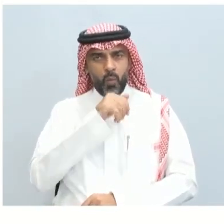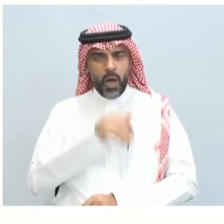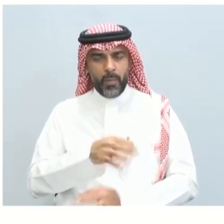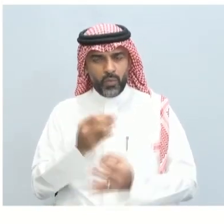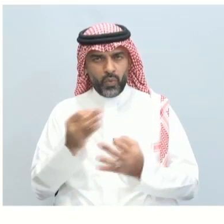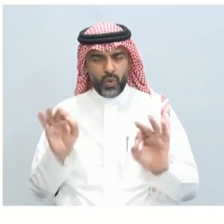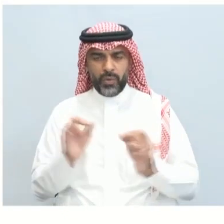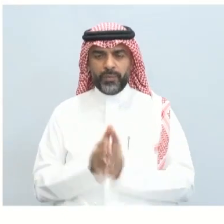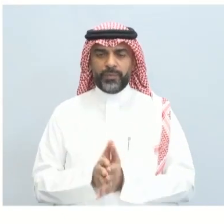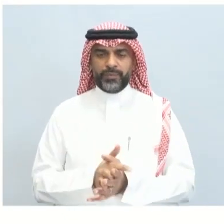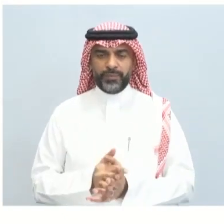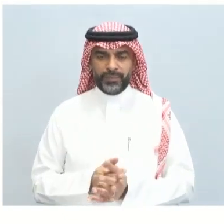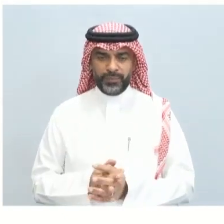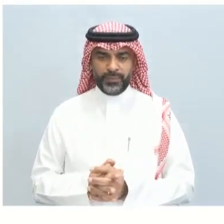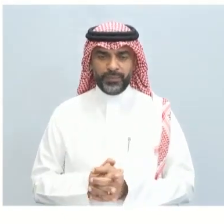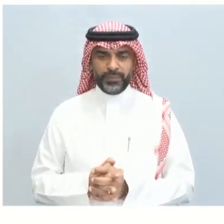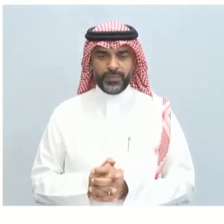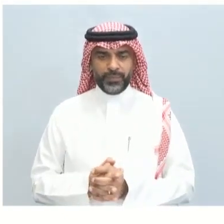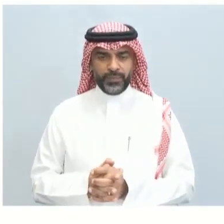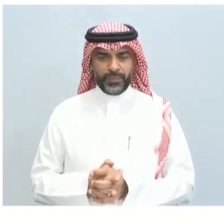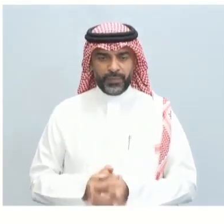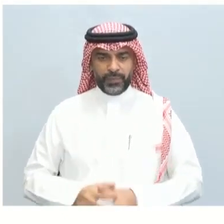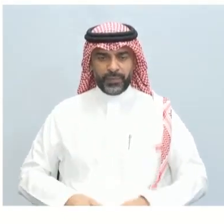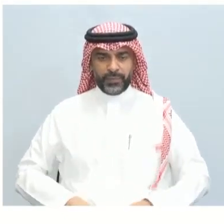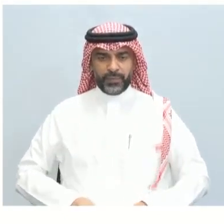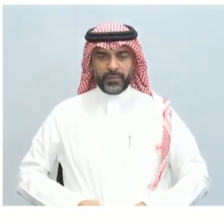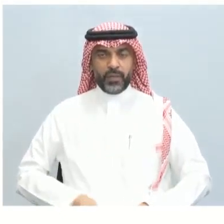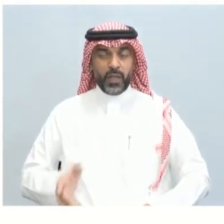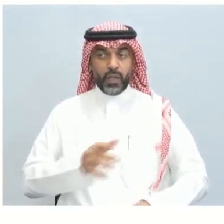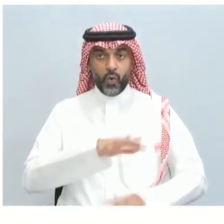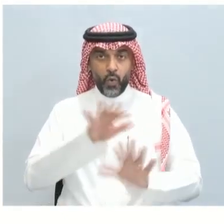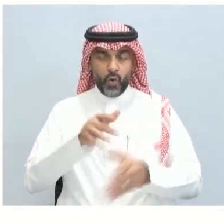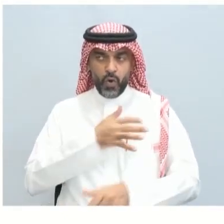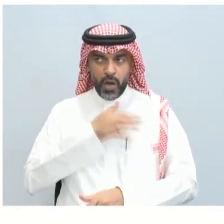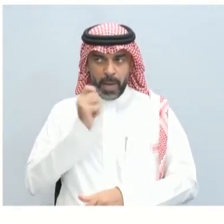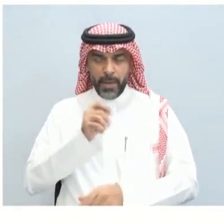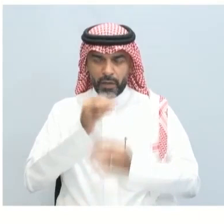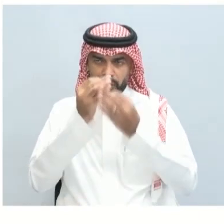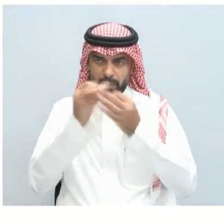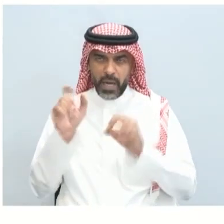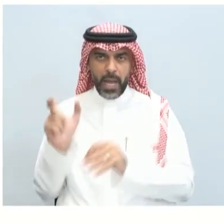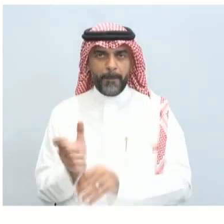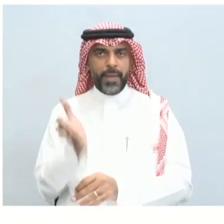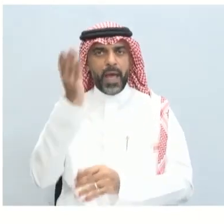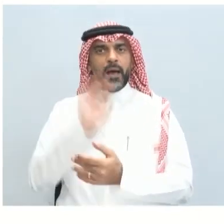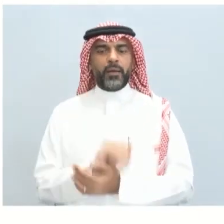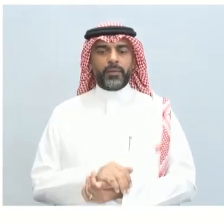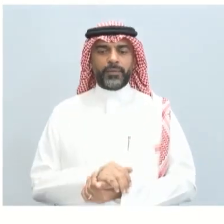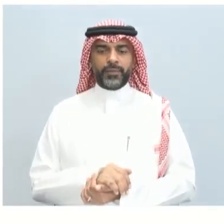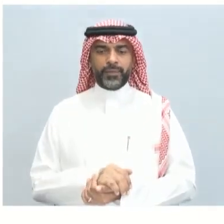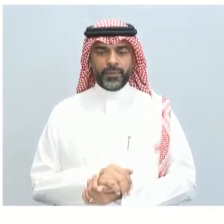اذا شرط الايمان بالله عز وجل نؤمن بجميع الانبياء جميع الانبياء